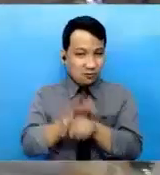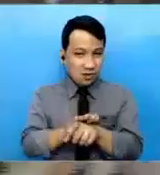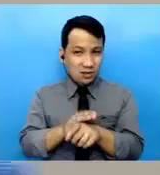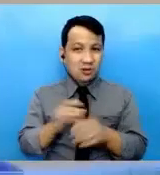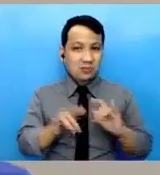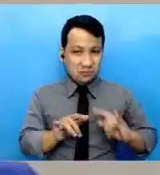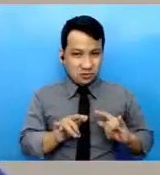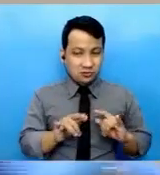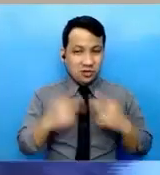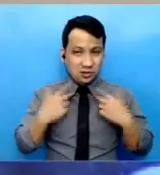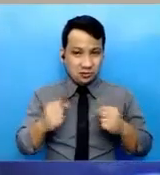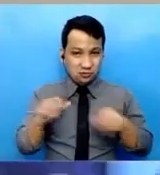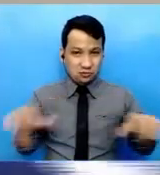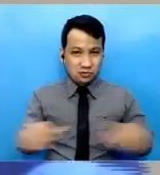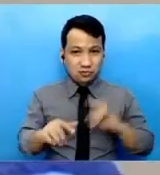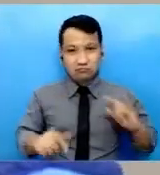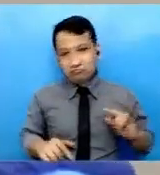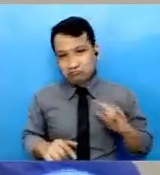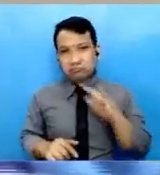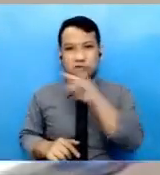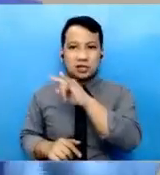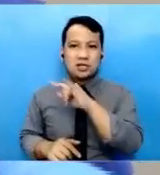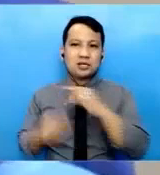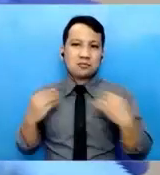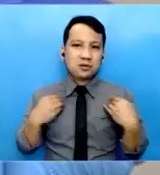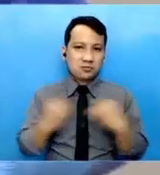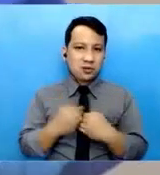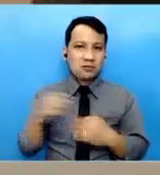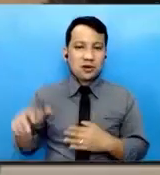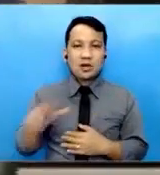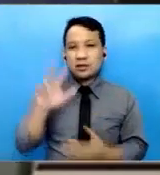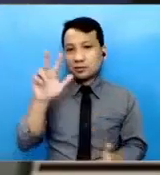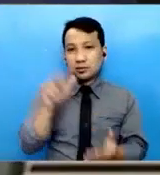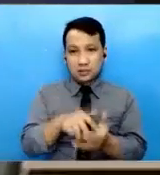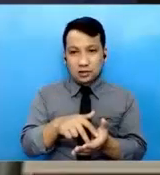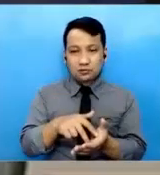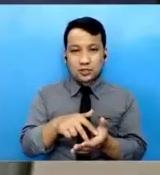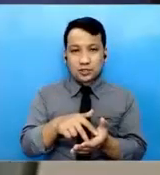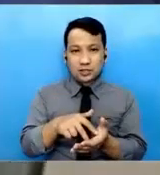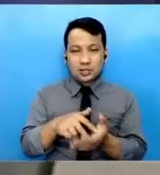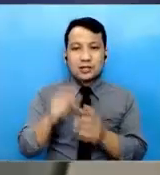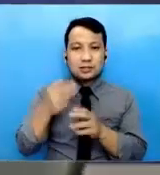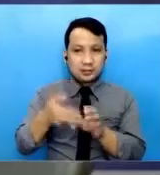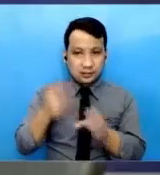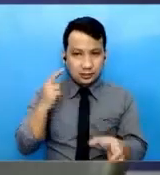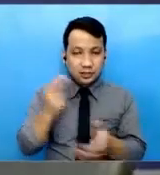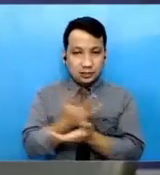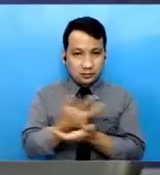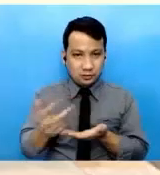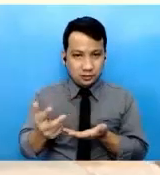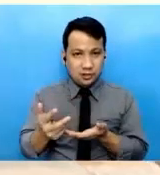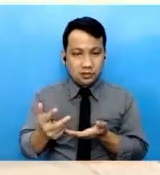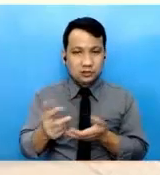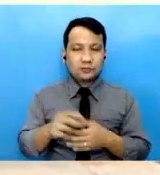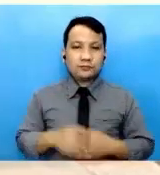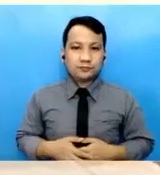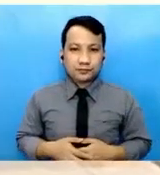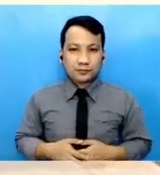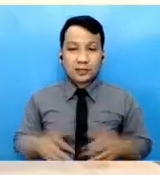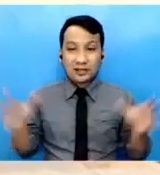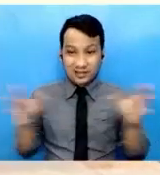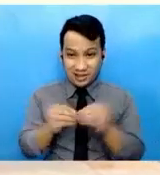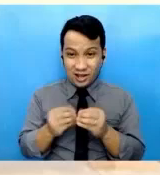worker. Sa kanilang miyembro pa nga lang, 3,000 nurse na ang nag-resign sa loob lang ng 3 linggo. Lahat gusto